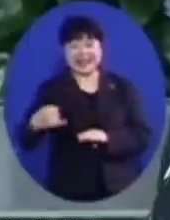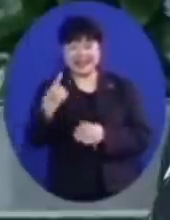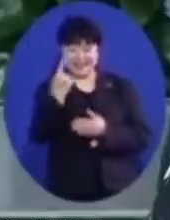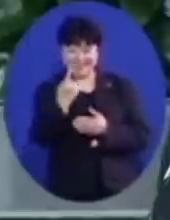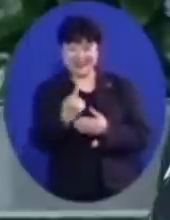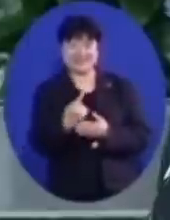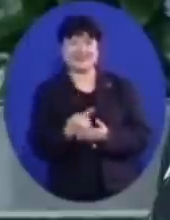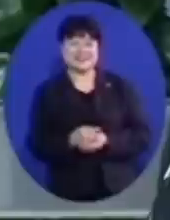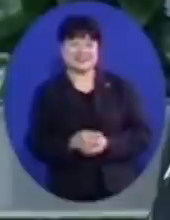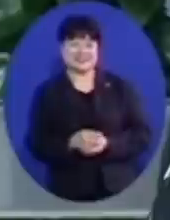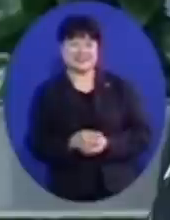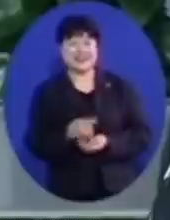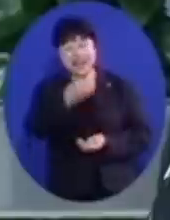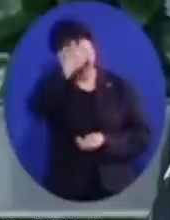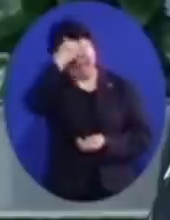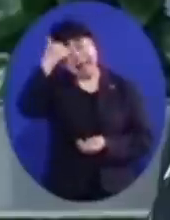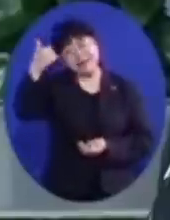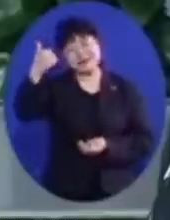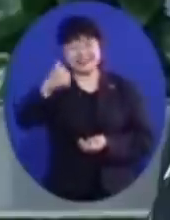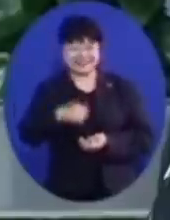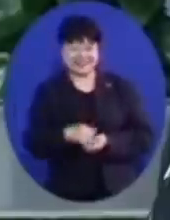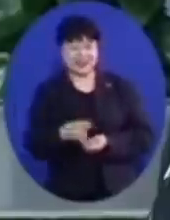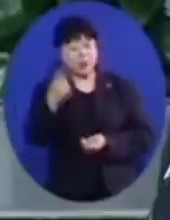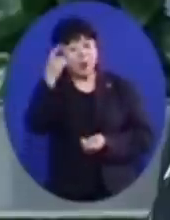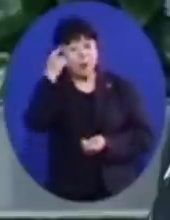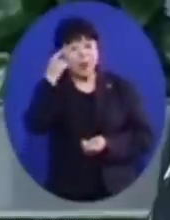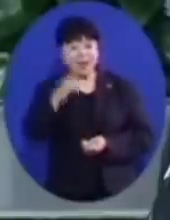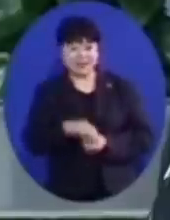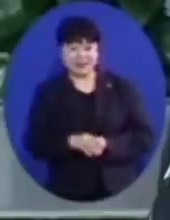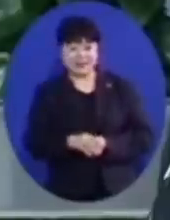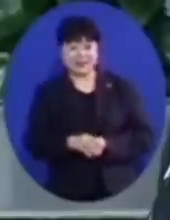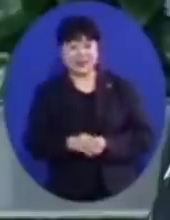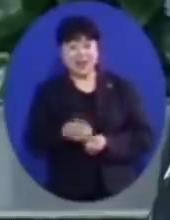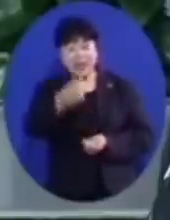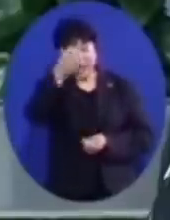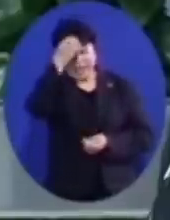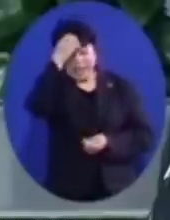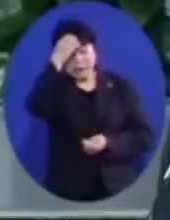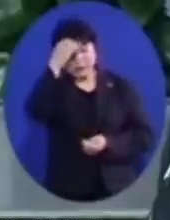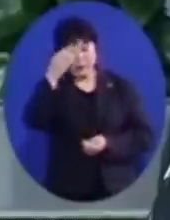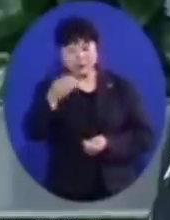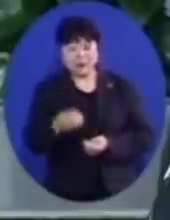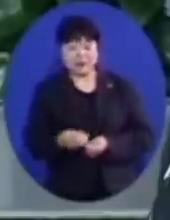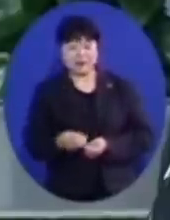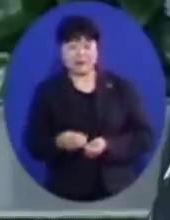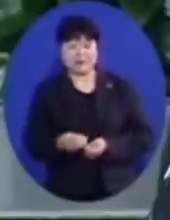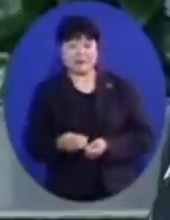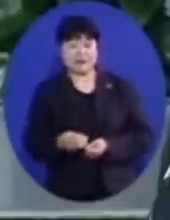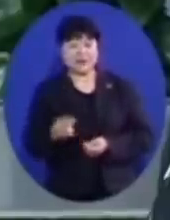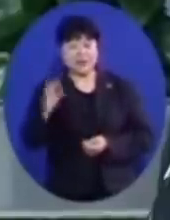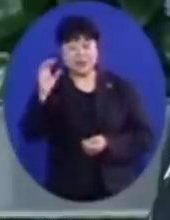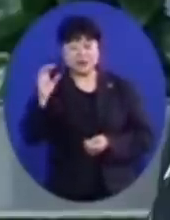와서 할아버지 왜 카톨릭과 신규가 뭐가 다릅니까